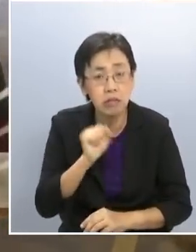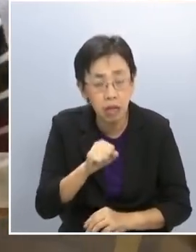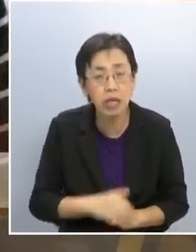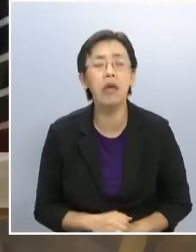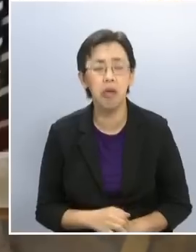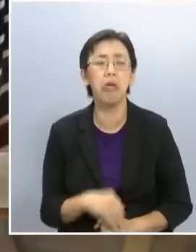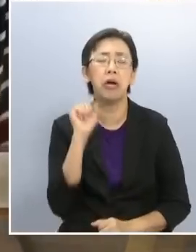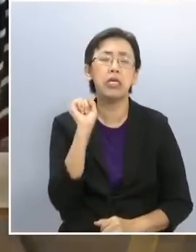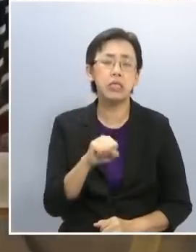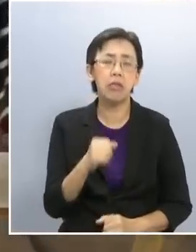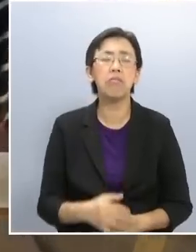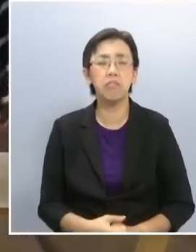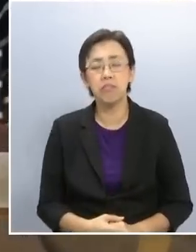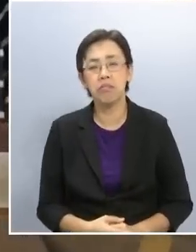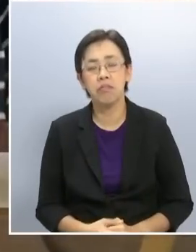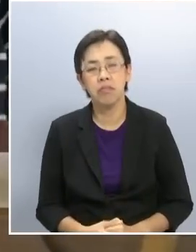เป็นหลานจริง